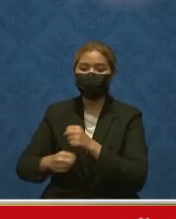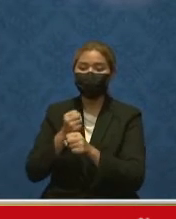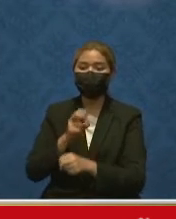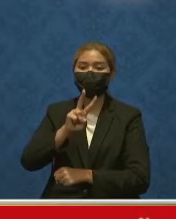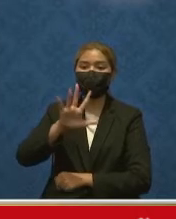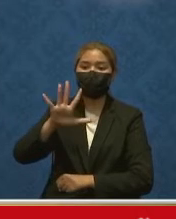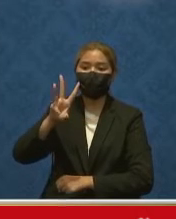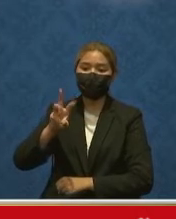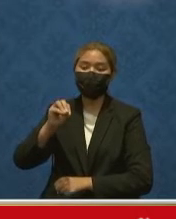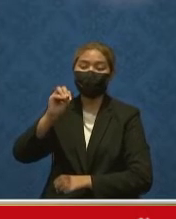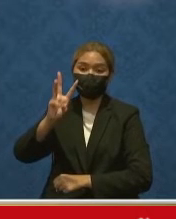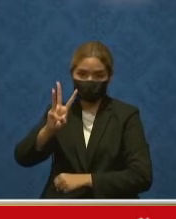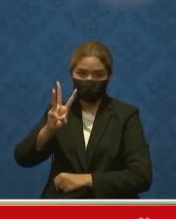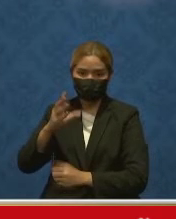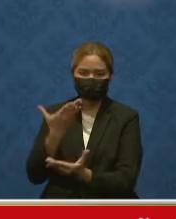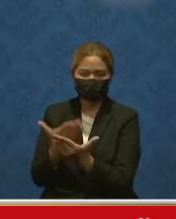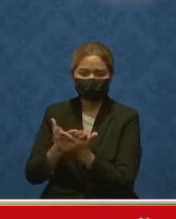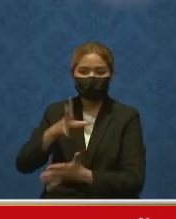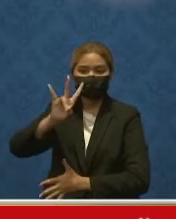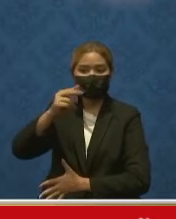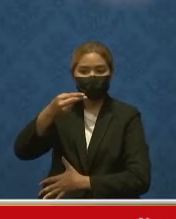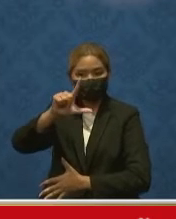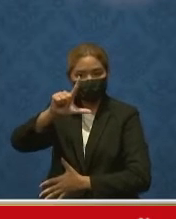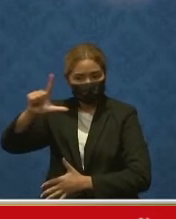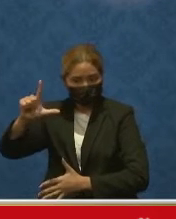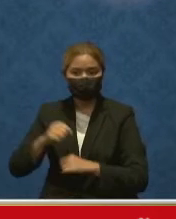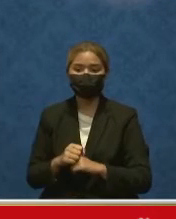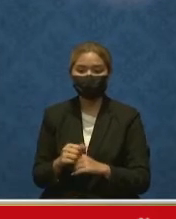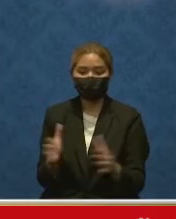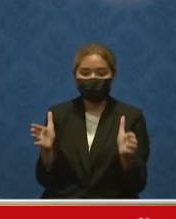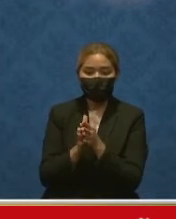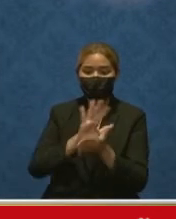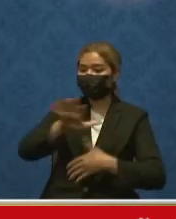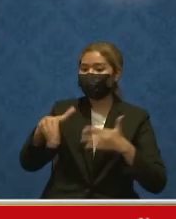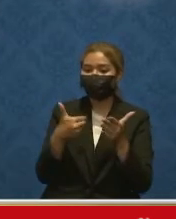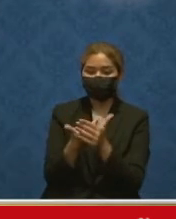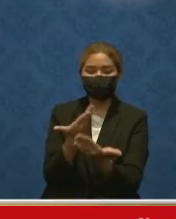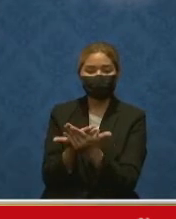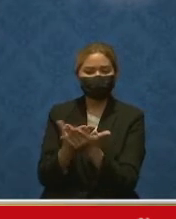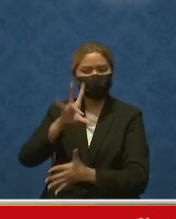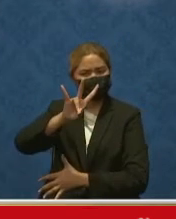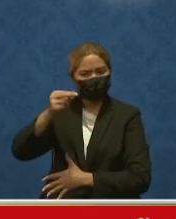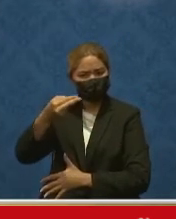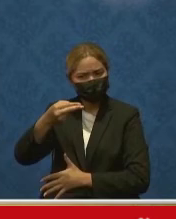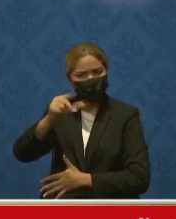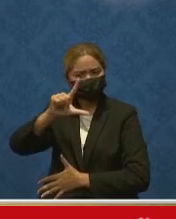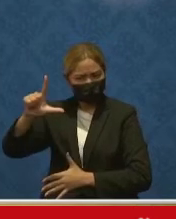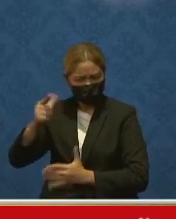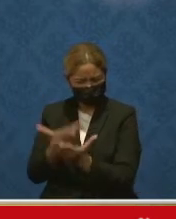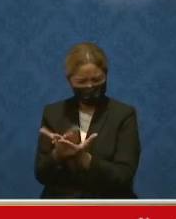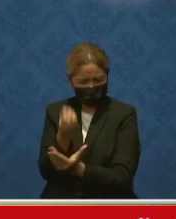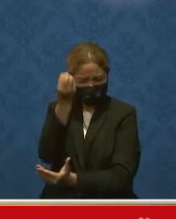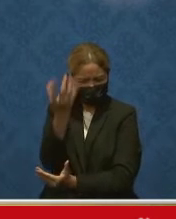ที่เจ็ดหมื่นกว่าล้านอันนี้หมายถึงรวมทุกวันวงเงินมหาศาลนะครับผมไม่บอกให้ไปปาด